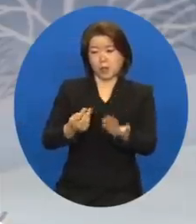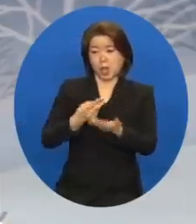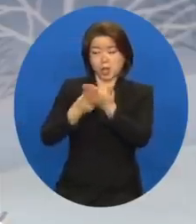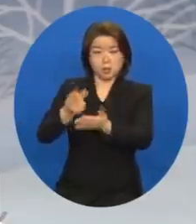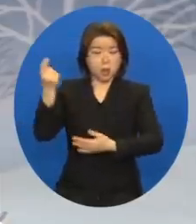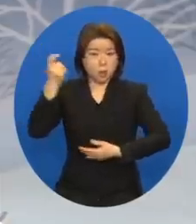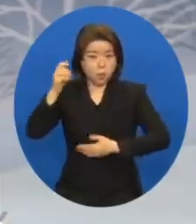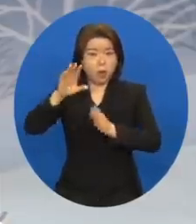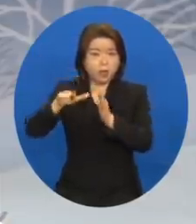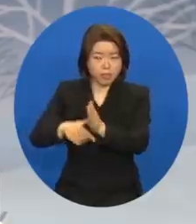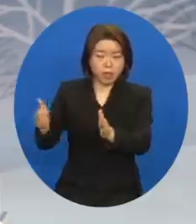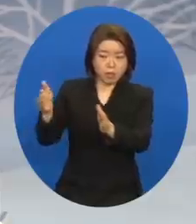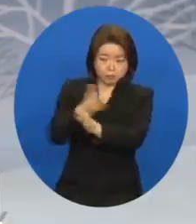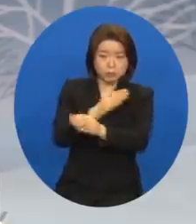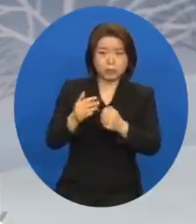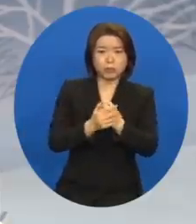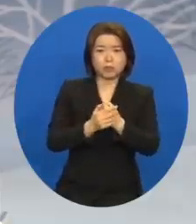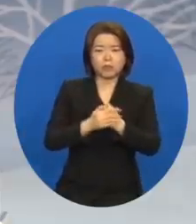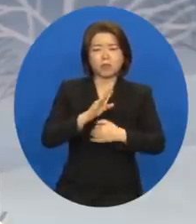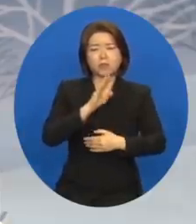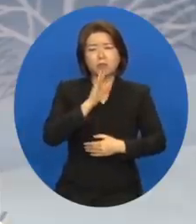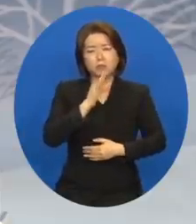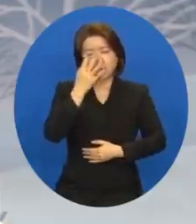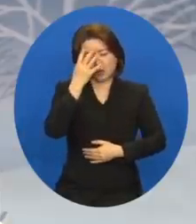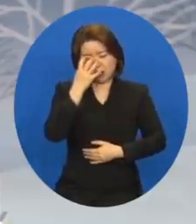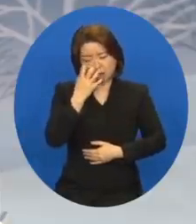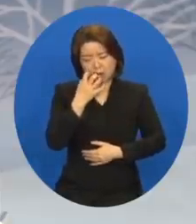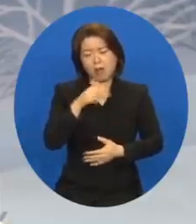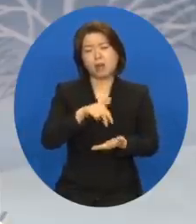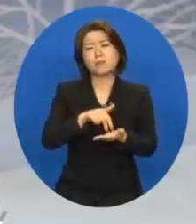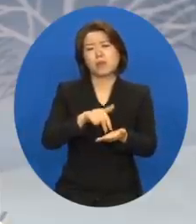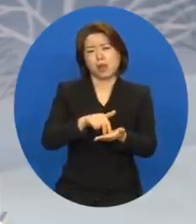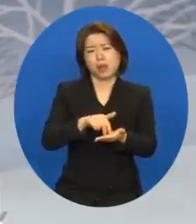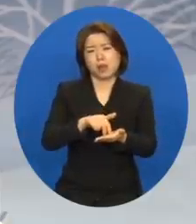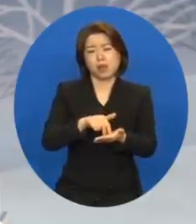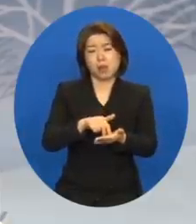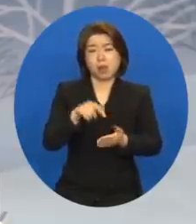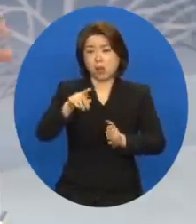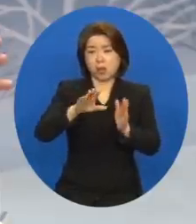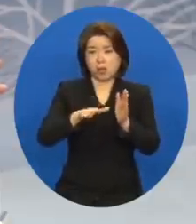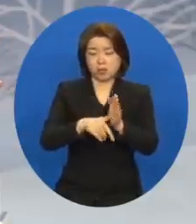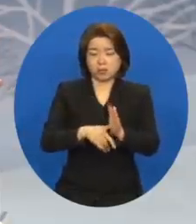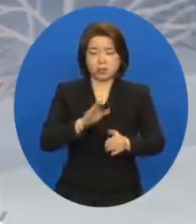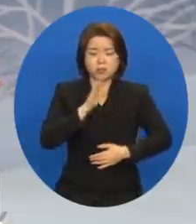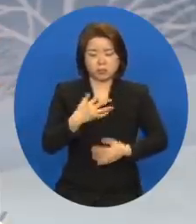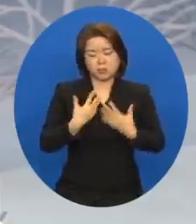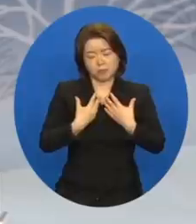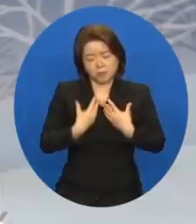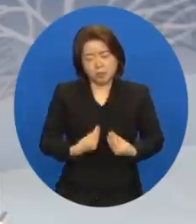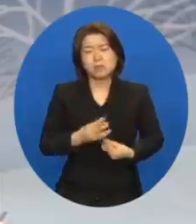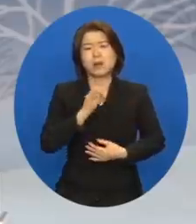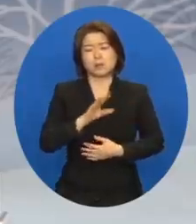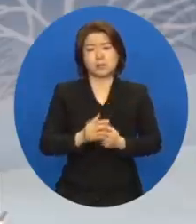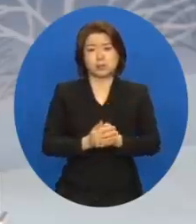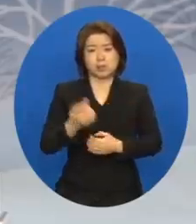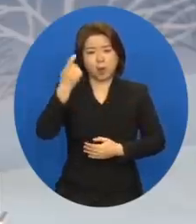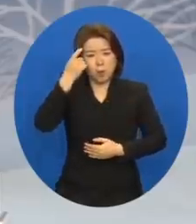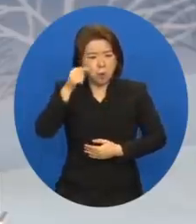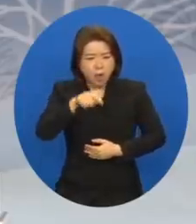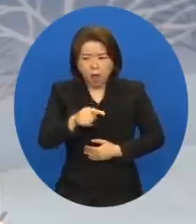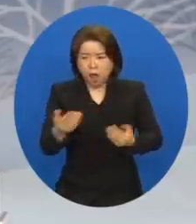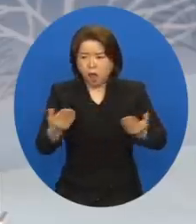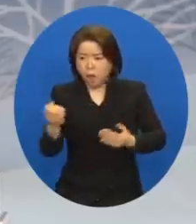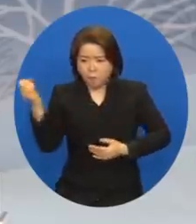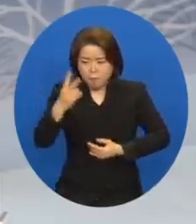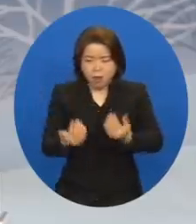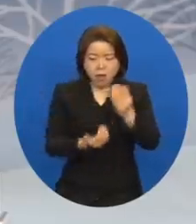때부터 참 암울한 형편이었습니다. 그때는 정말 절망이었습니다. 왜 이런 일이